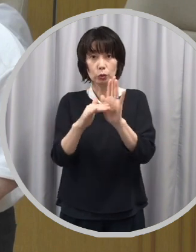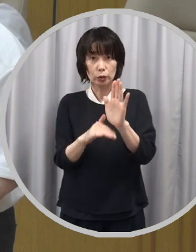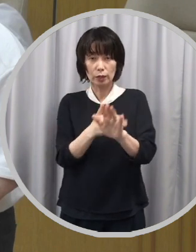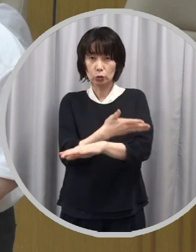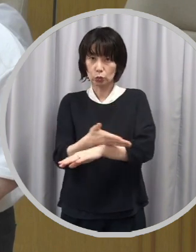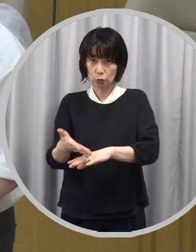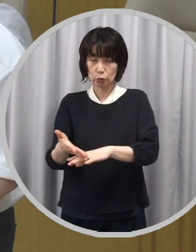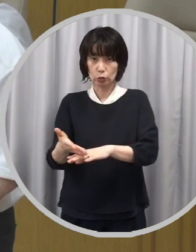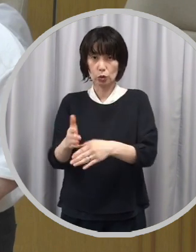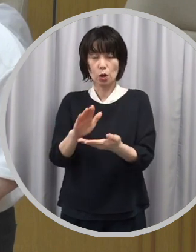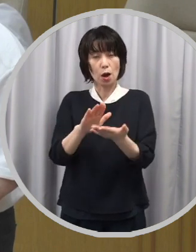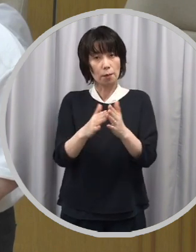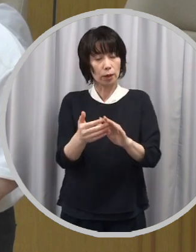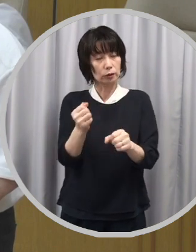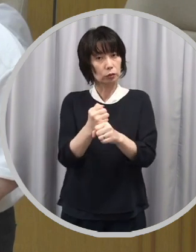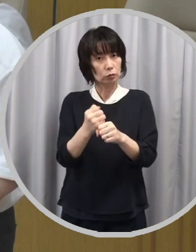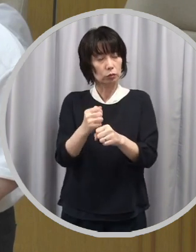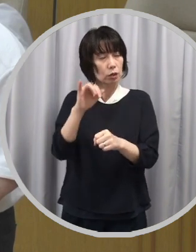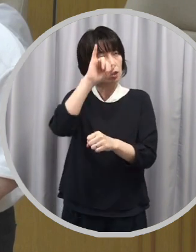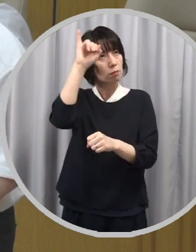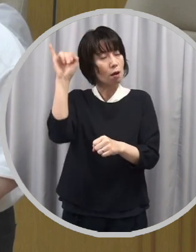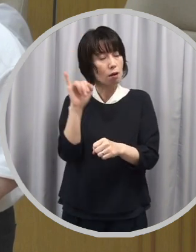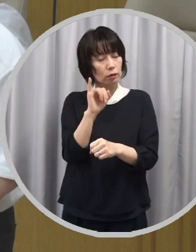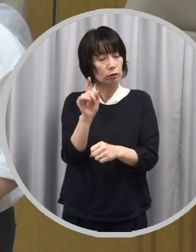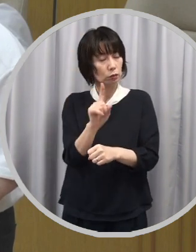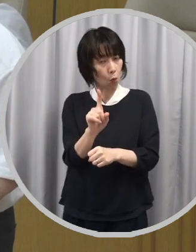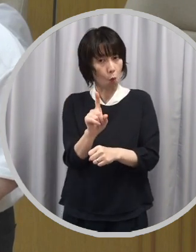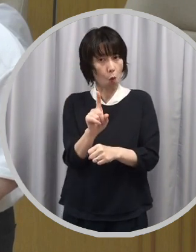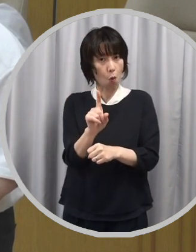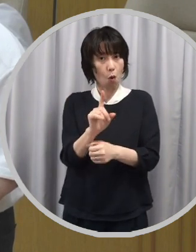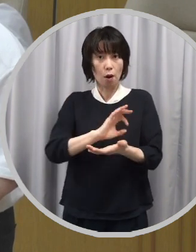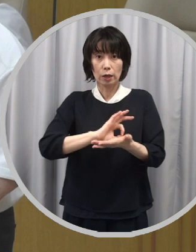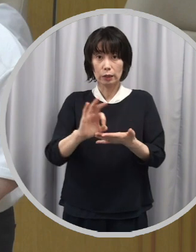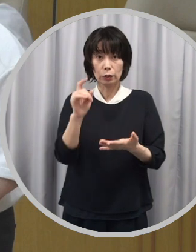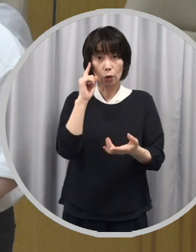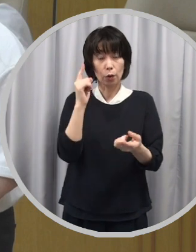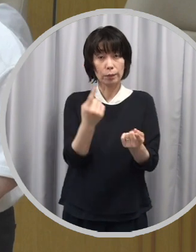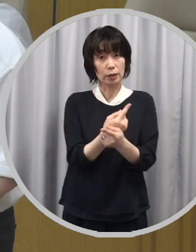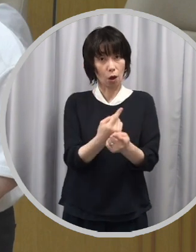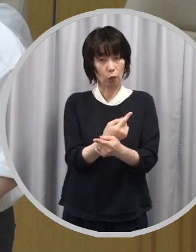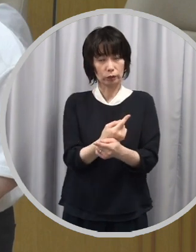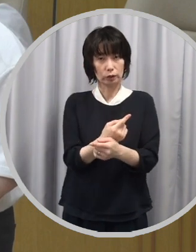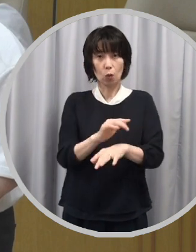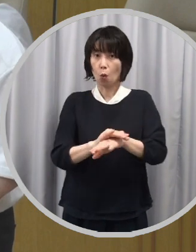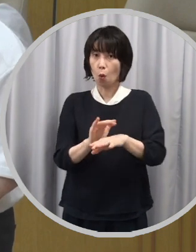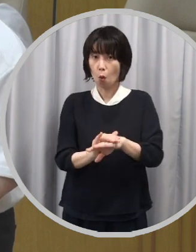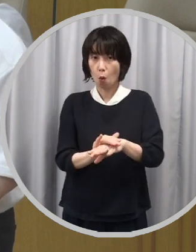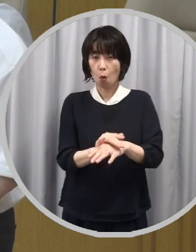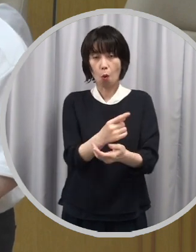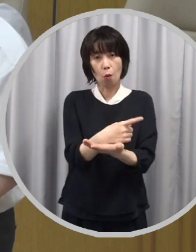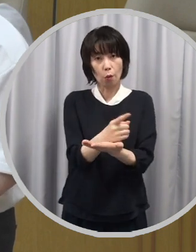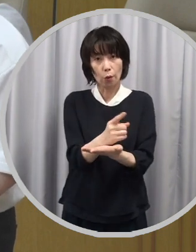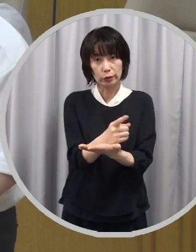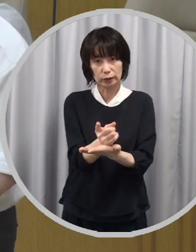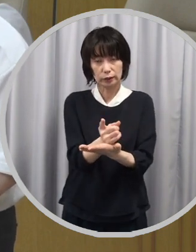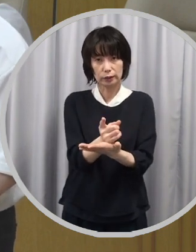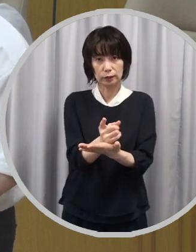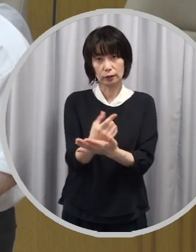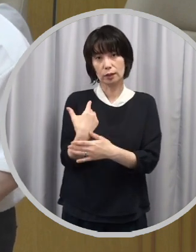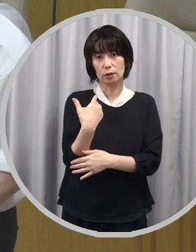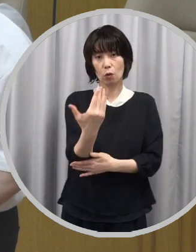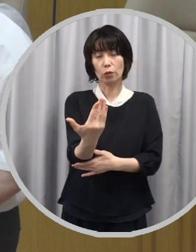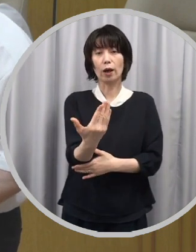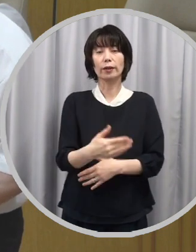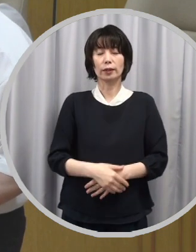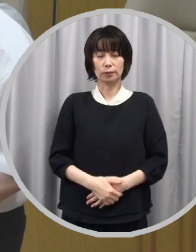ようなまちづくりをイメージし、土地利用を見直していくのか、見直しの方針についてお伺い